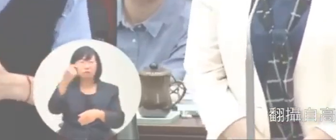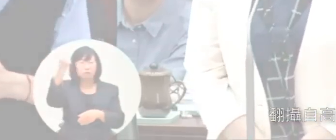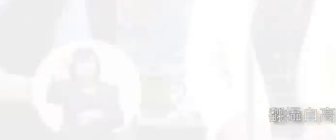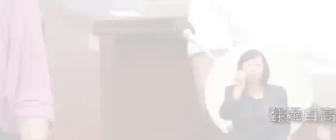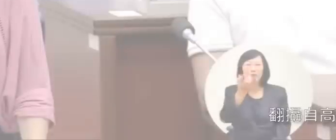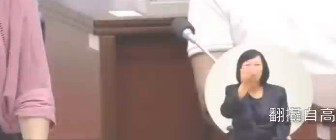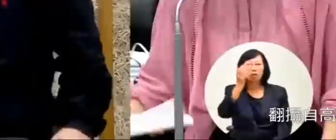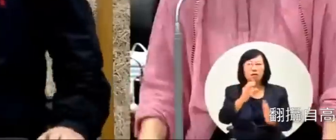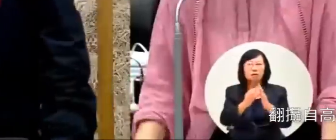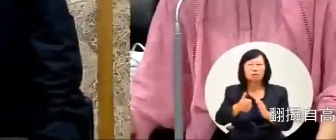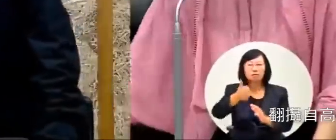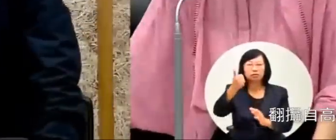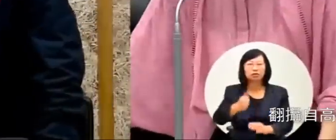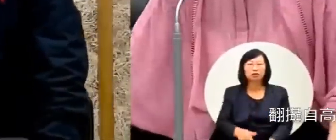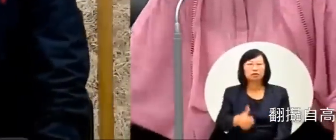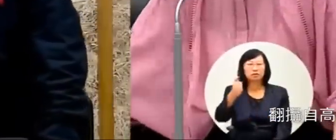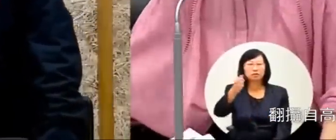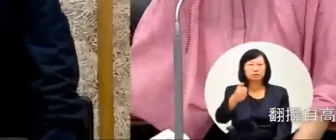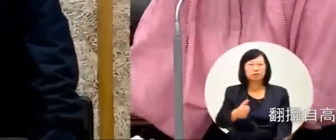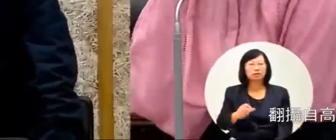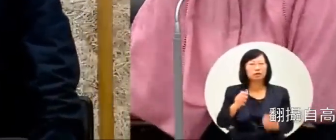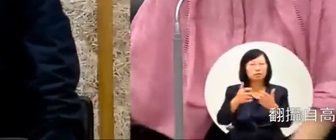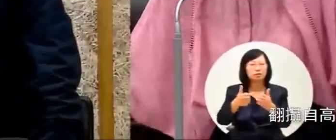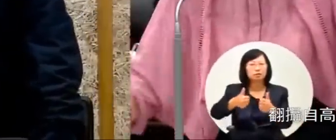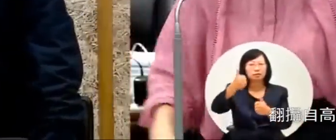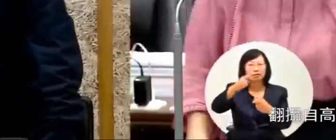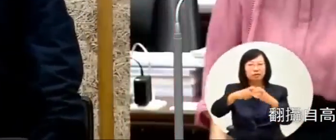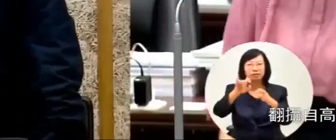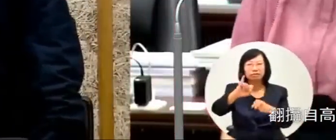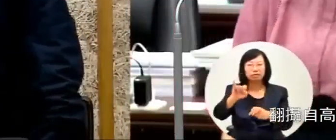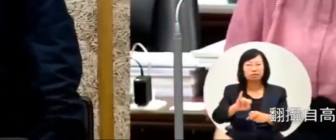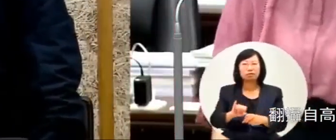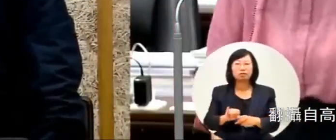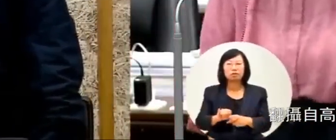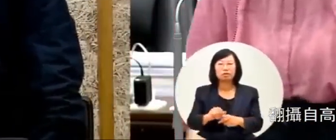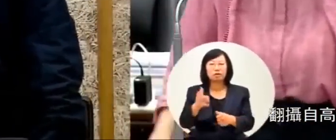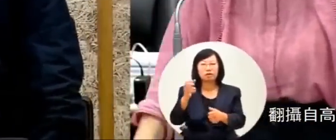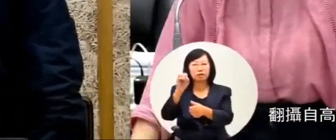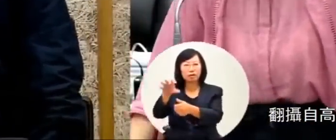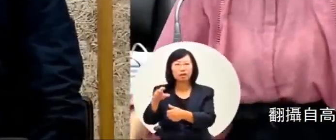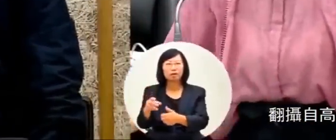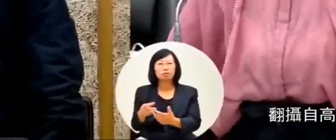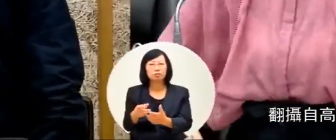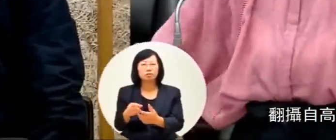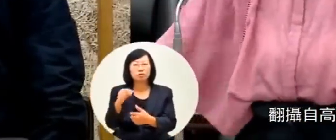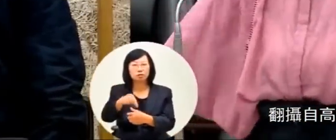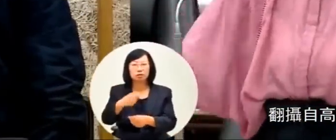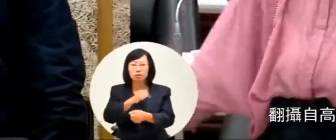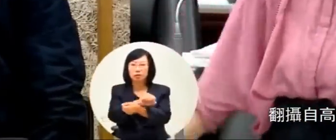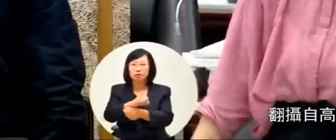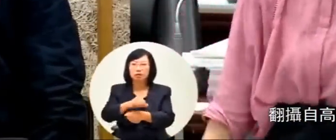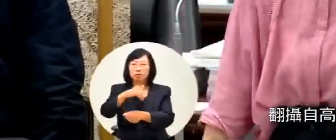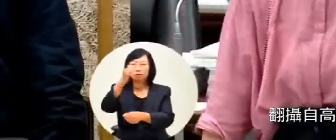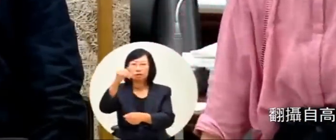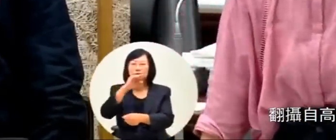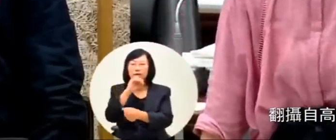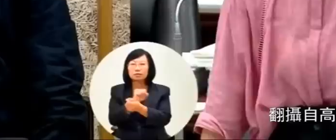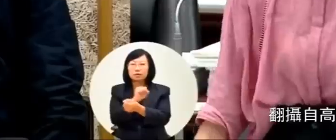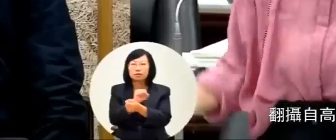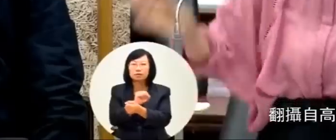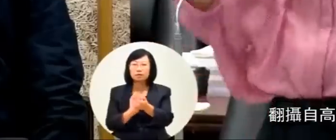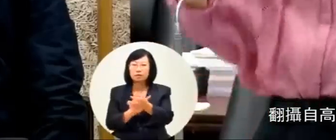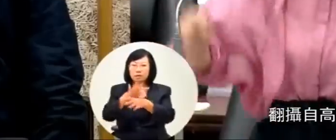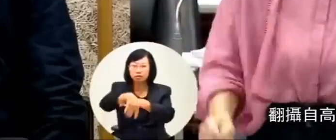来高雄。 谢谢议长，谢谢李议员。议员，我们的柴山的冷泉是在一百年